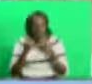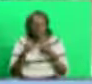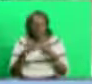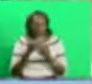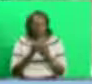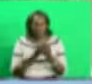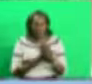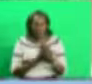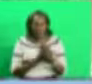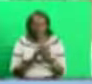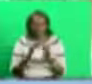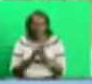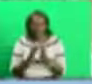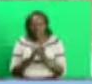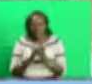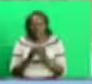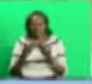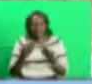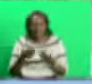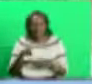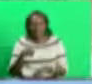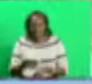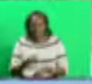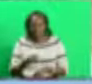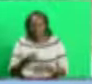vitu zinagonga mwaka na kama hii.